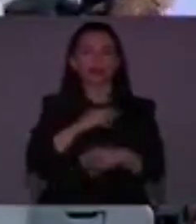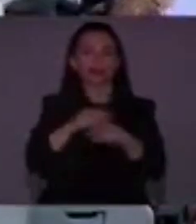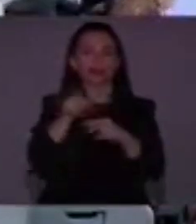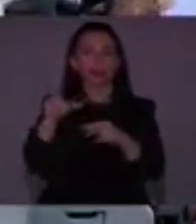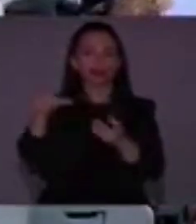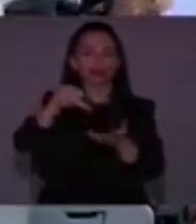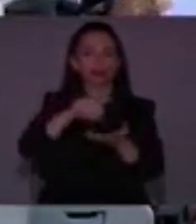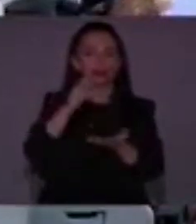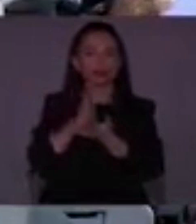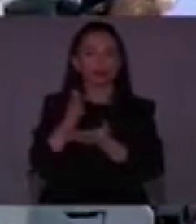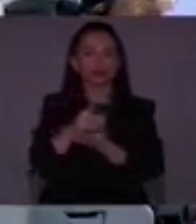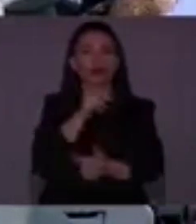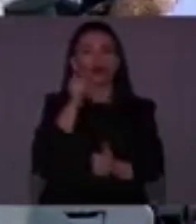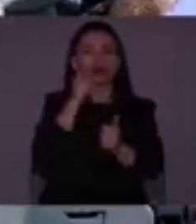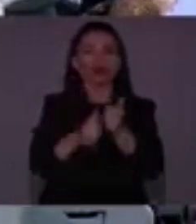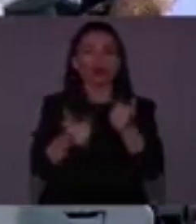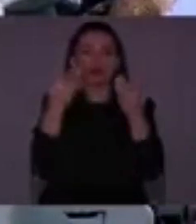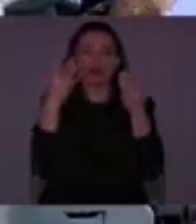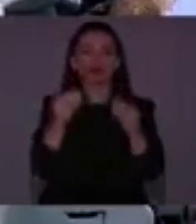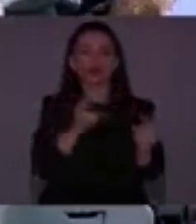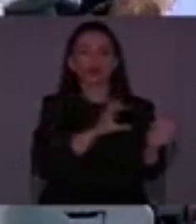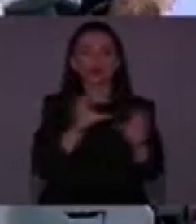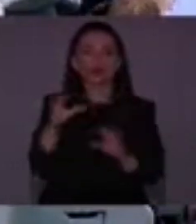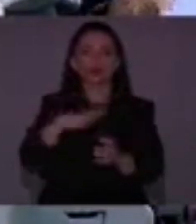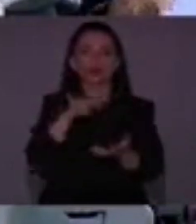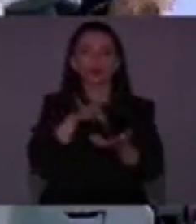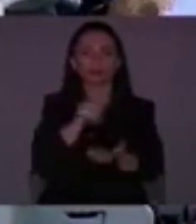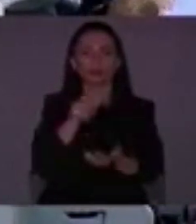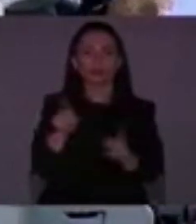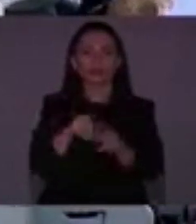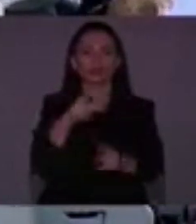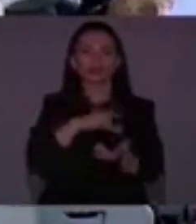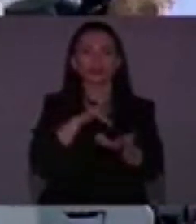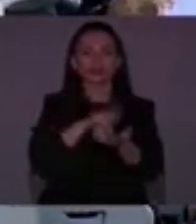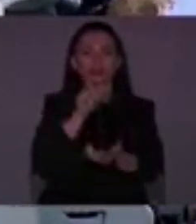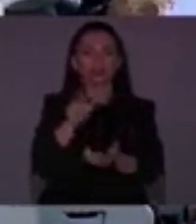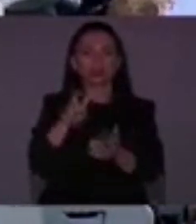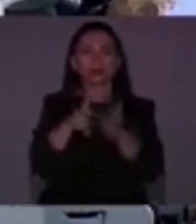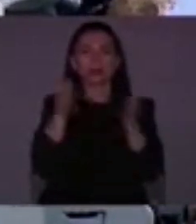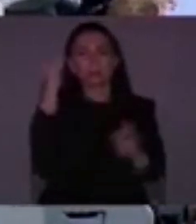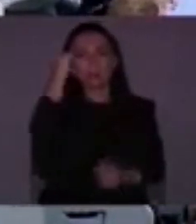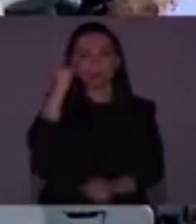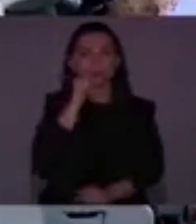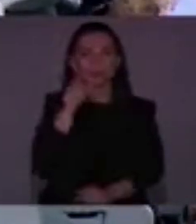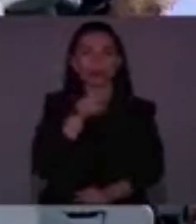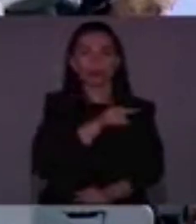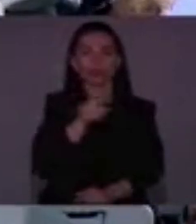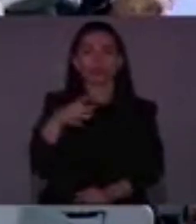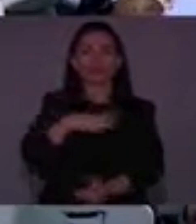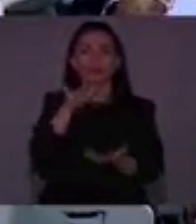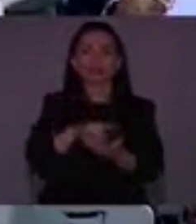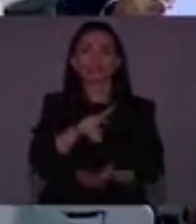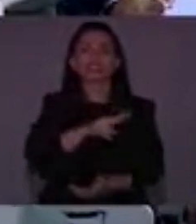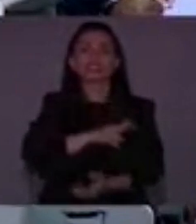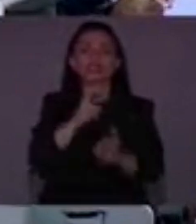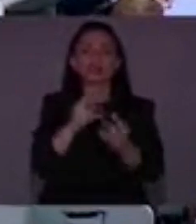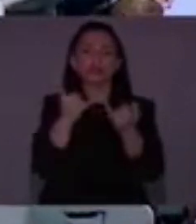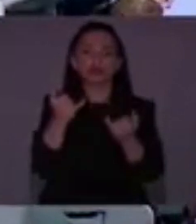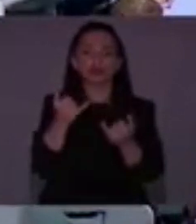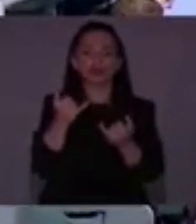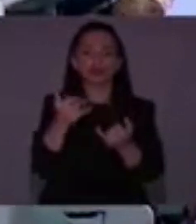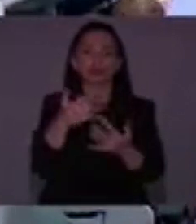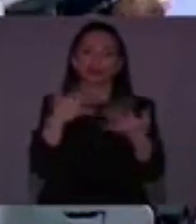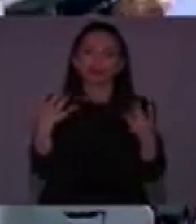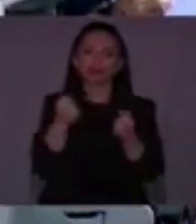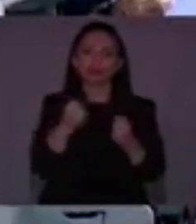თანამშრომლები, რომლებიც ყოველდღიურად ზრუნავენ თბილისზე და თბილისელებზე. მადლობა მათ თბილისის სიყვარულისთვის და